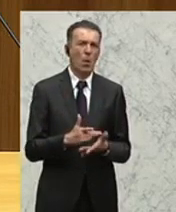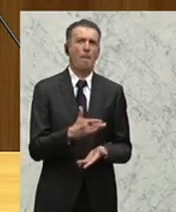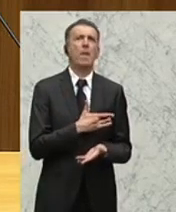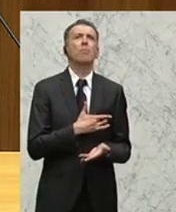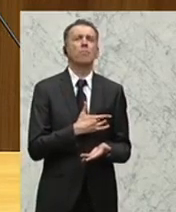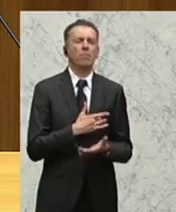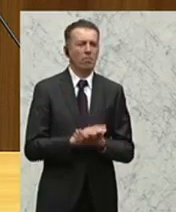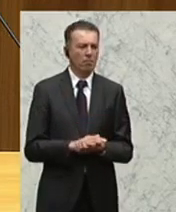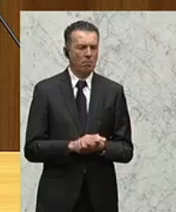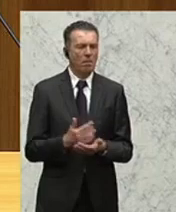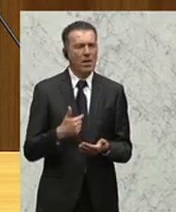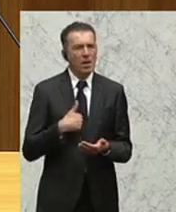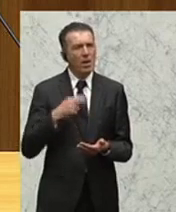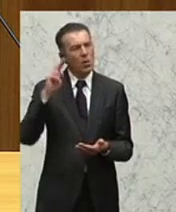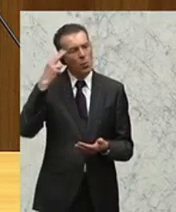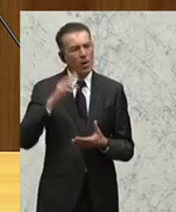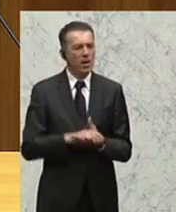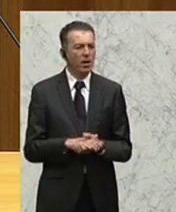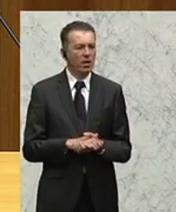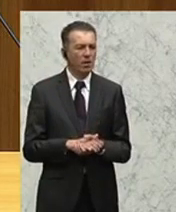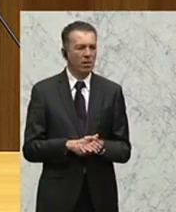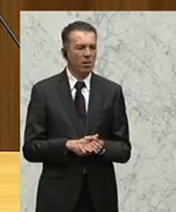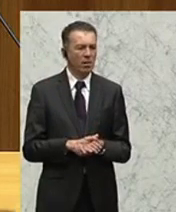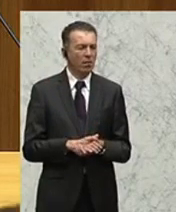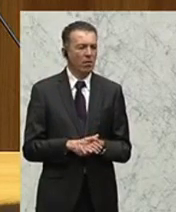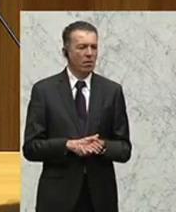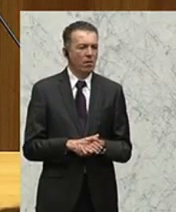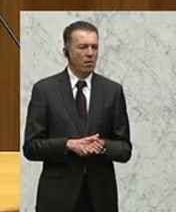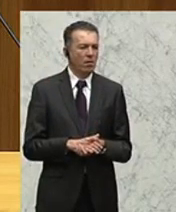stark. Wenn ich überlege, wie weit weg welche